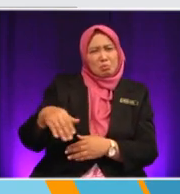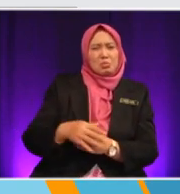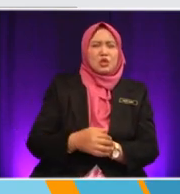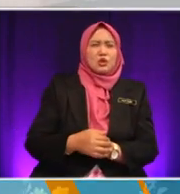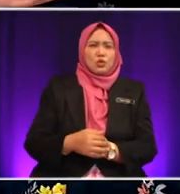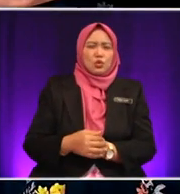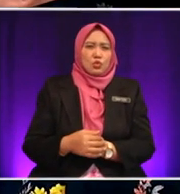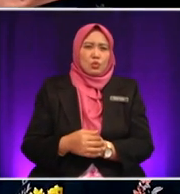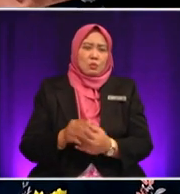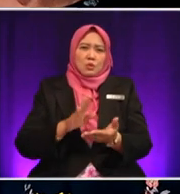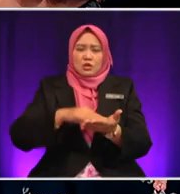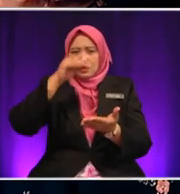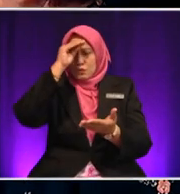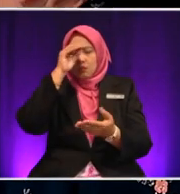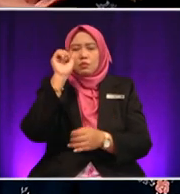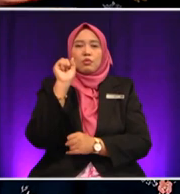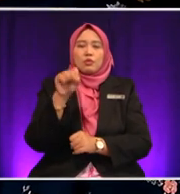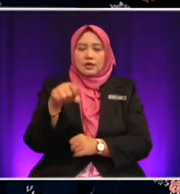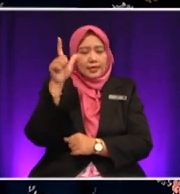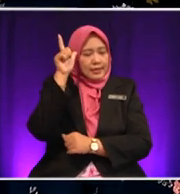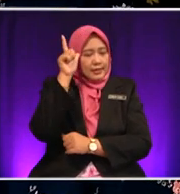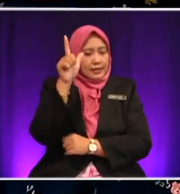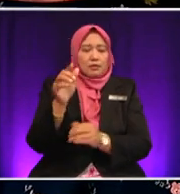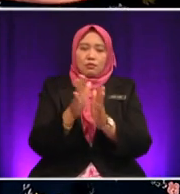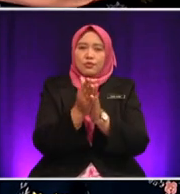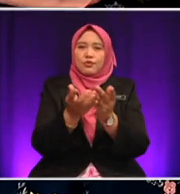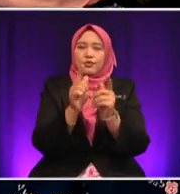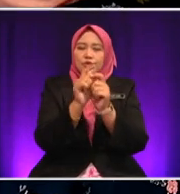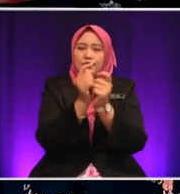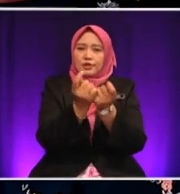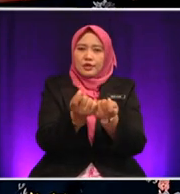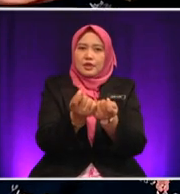boleh rujukmu ke surat dua buku teks singkat